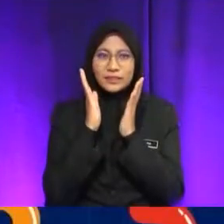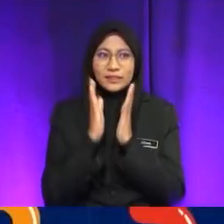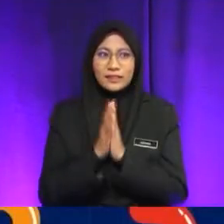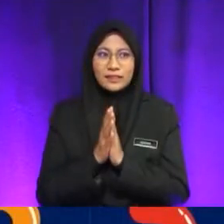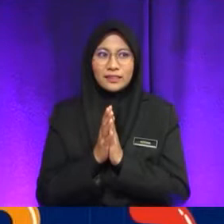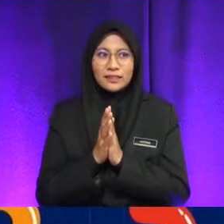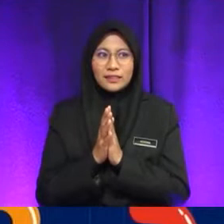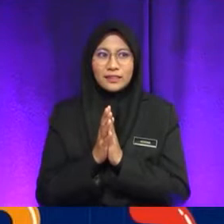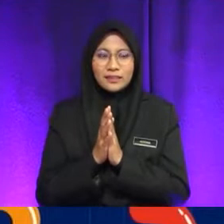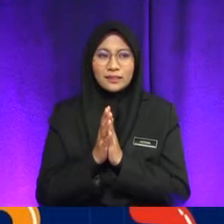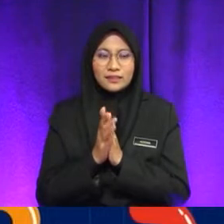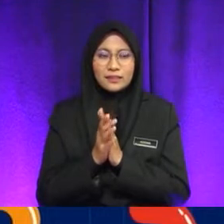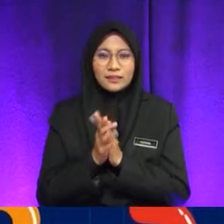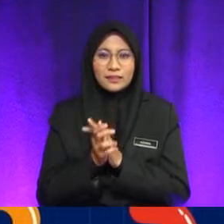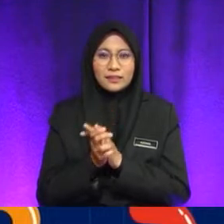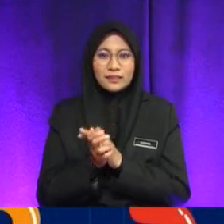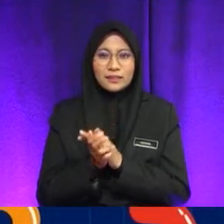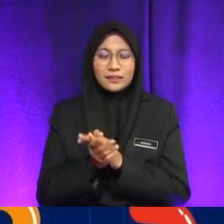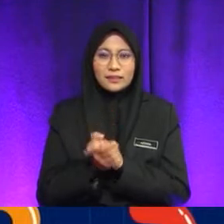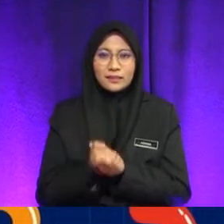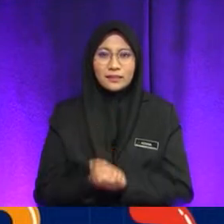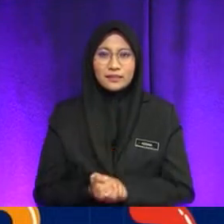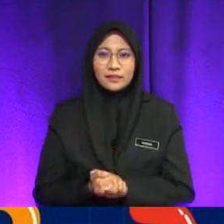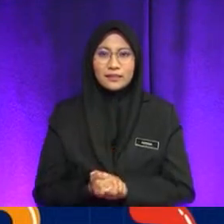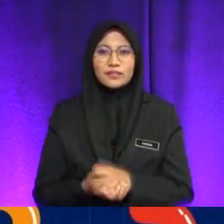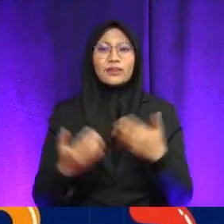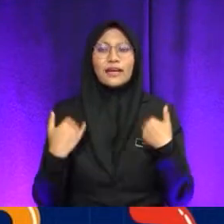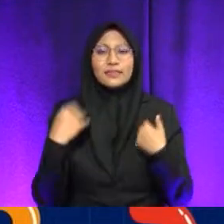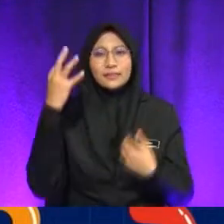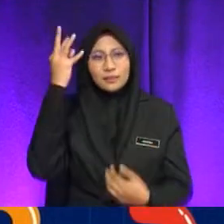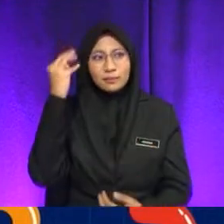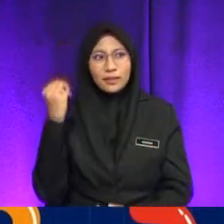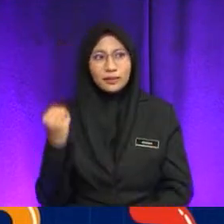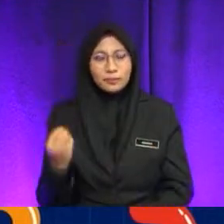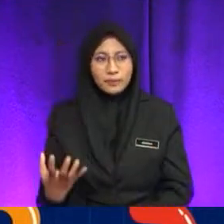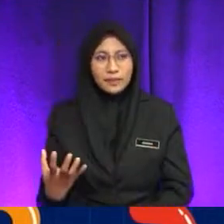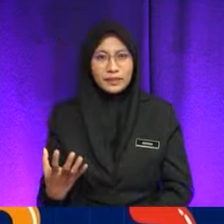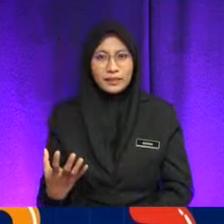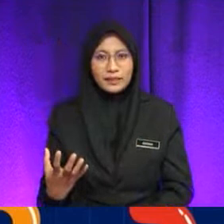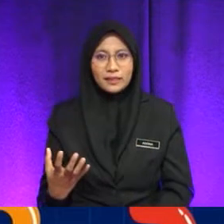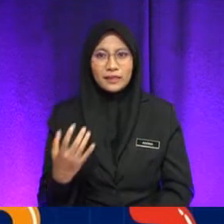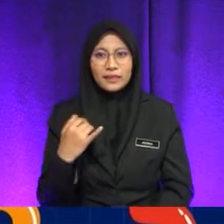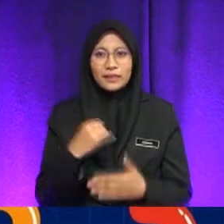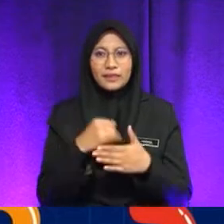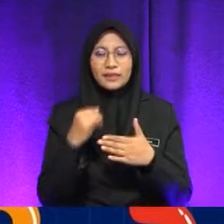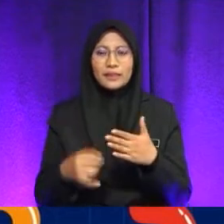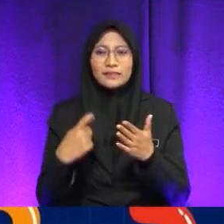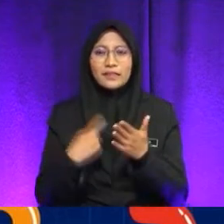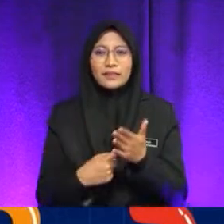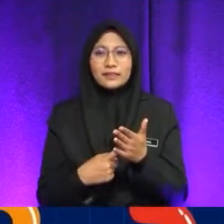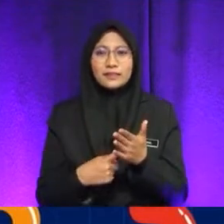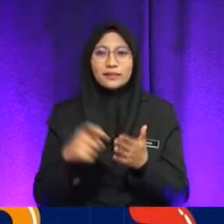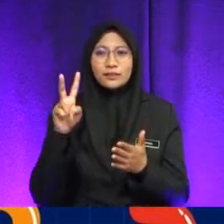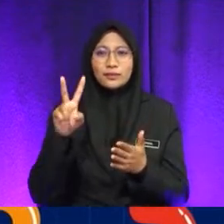16,5 kosong Coba kita ada maklumat tentang indeks harga tahun 2023 berasaskan